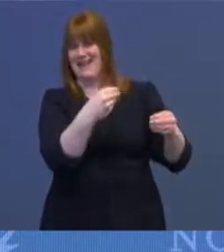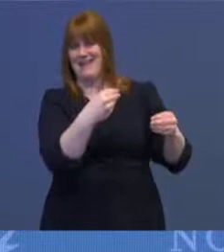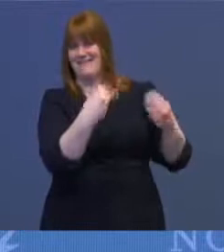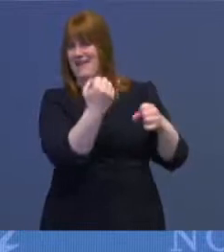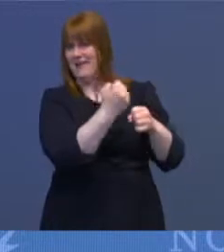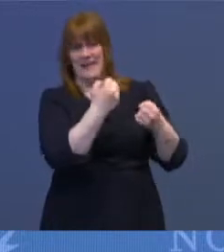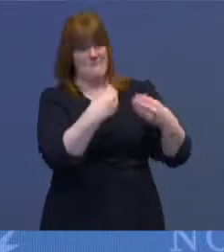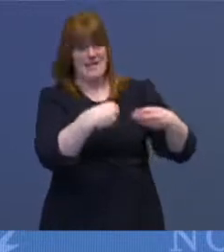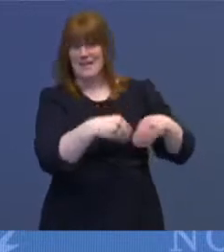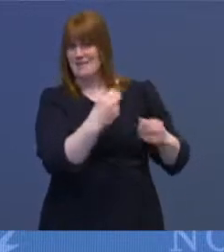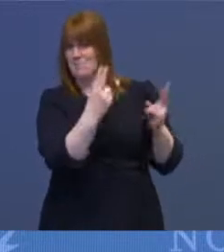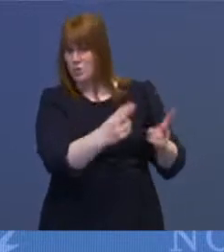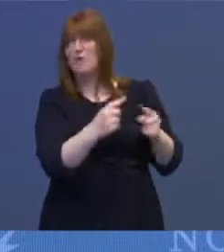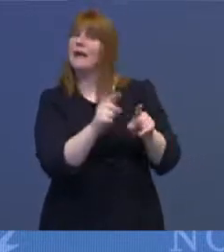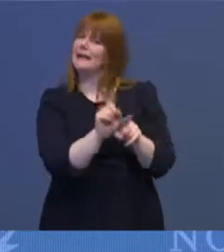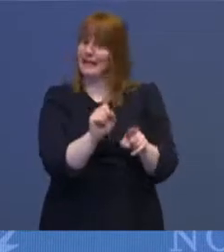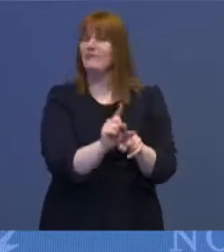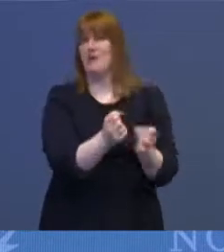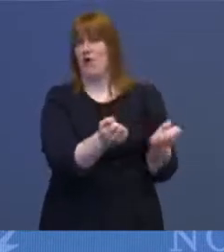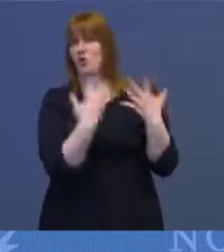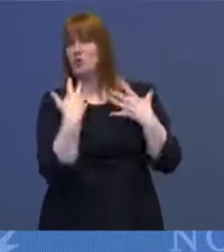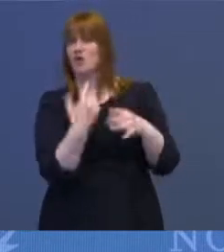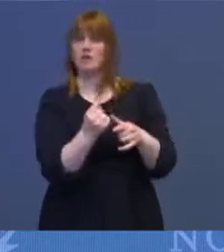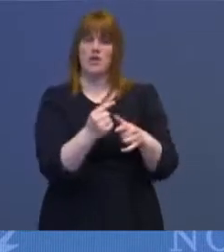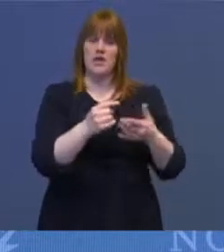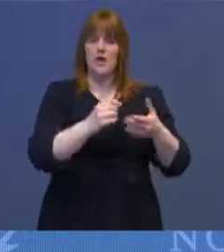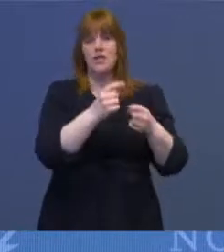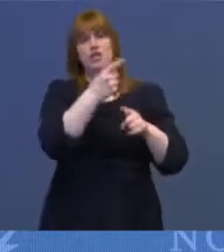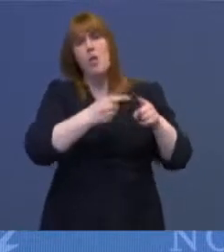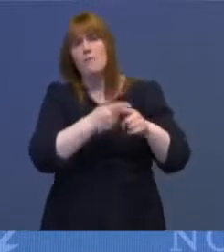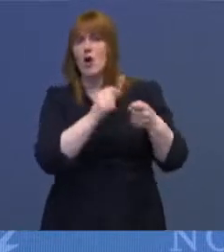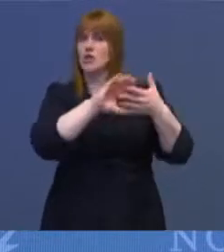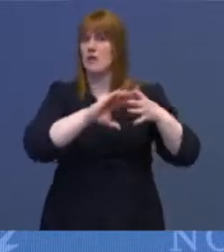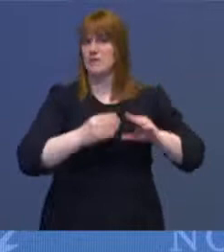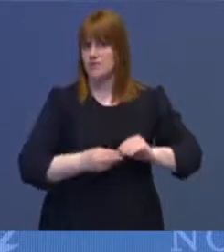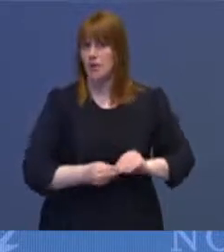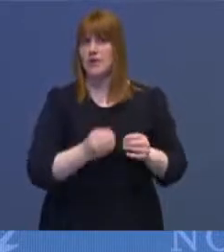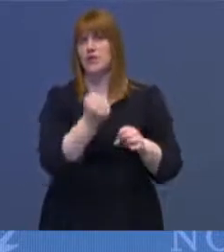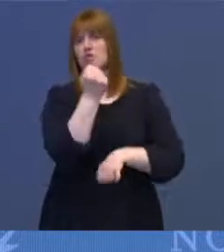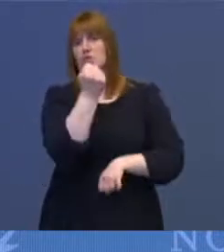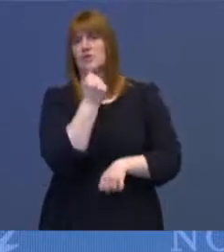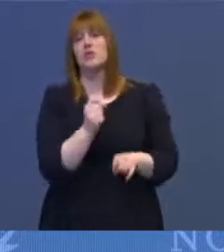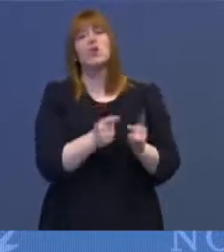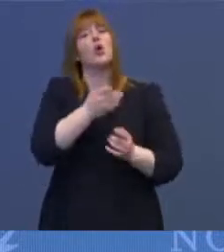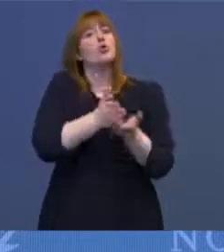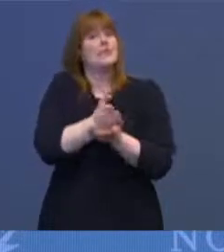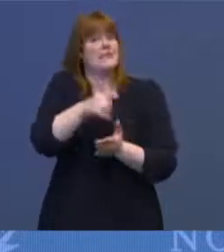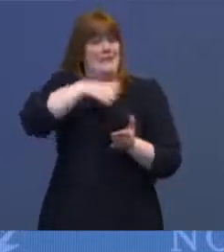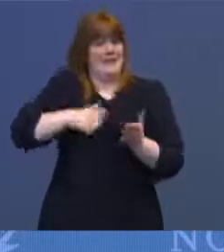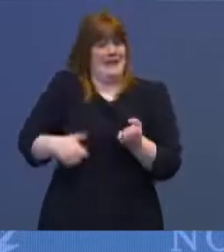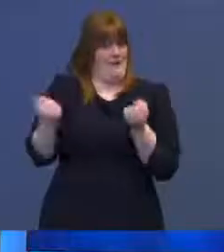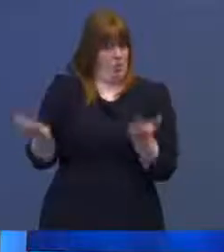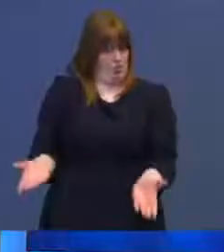også utsatt for sårbare og sammensatte trusler. Dette vil justisministeren si mer om, så du overlater ordet til